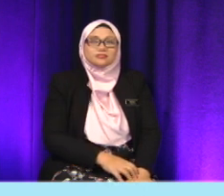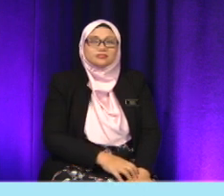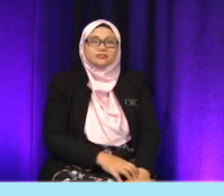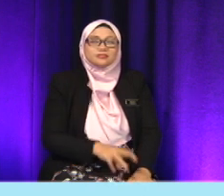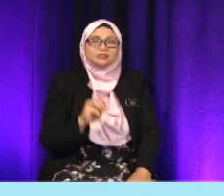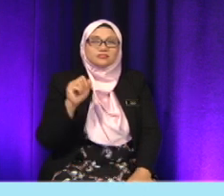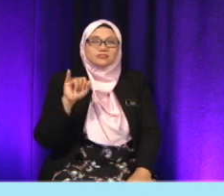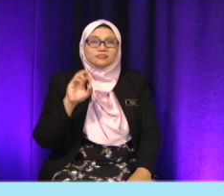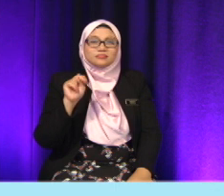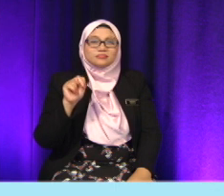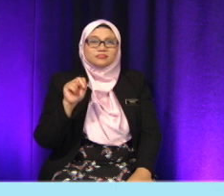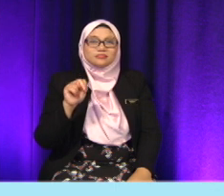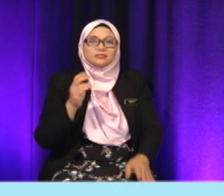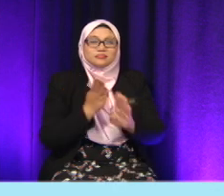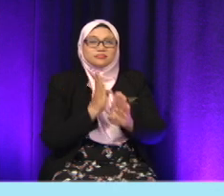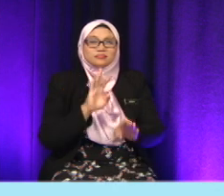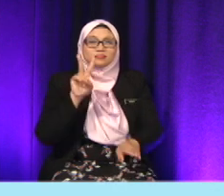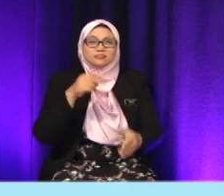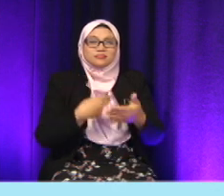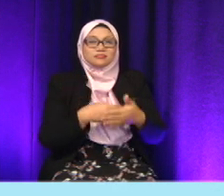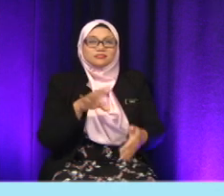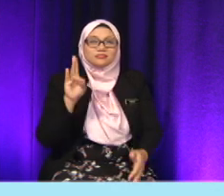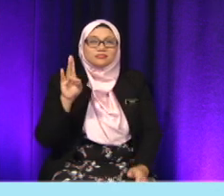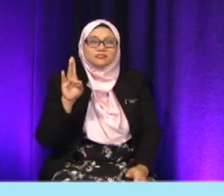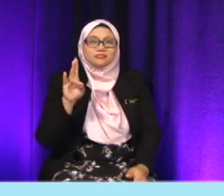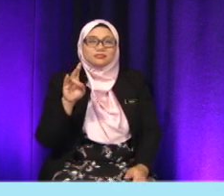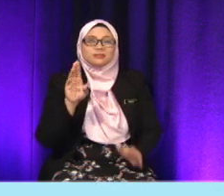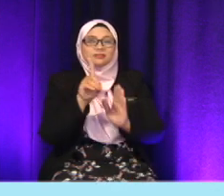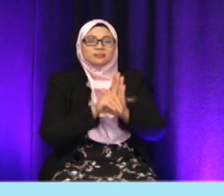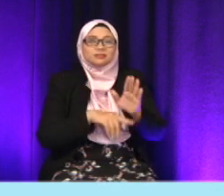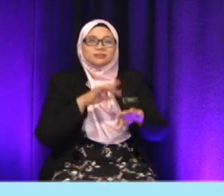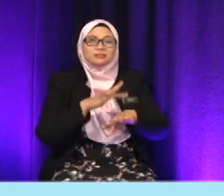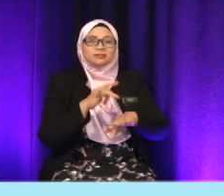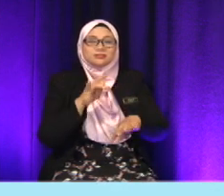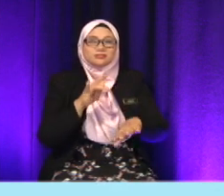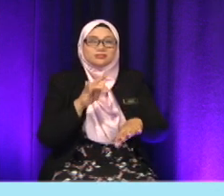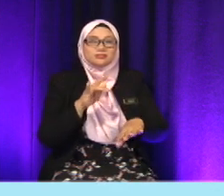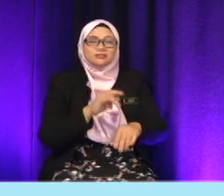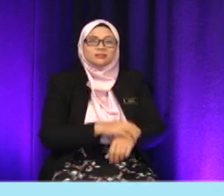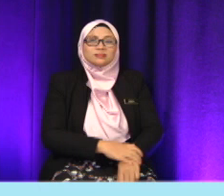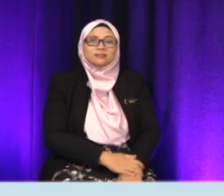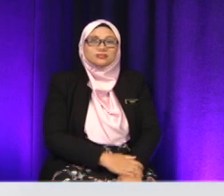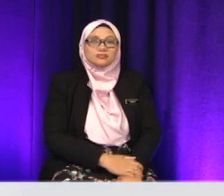Oke baris 2 hingga yang ke-7 Dasar atau cara dipanggil mainnya satu eh Angeline